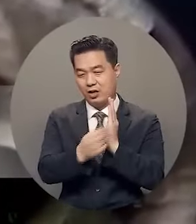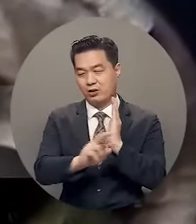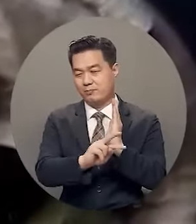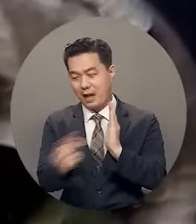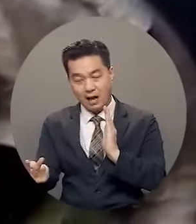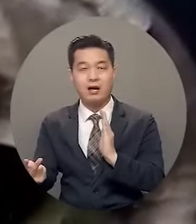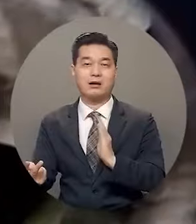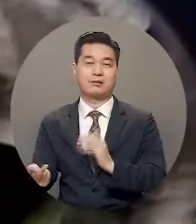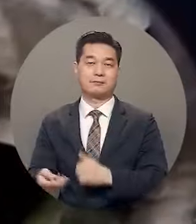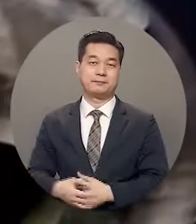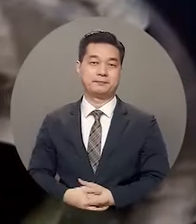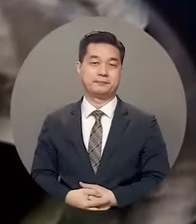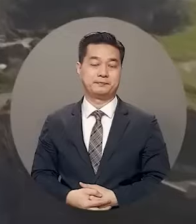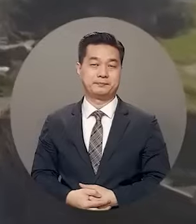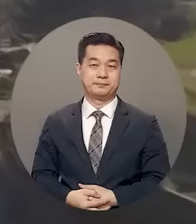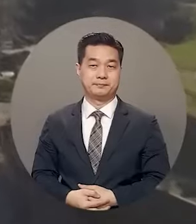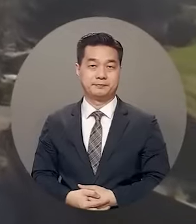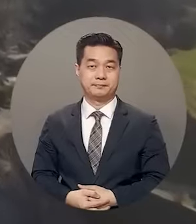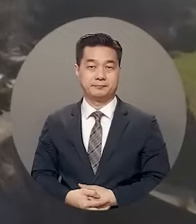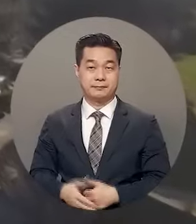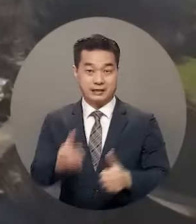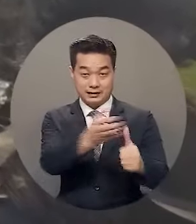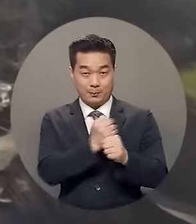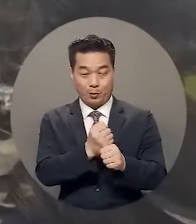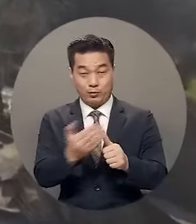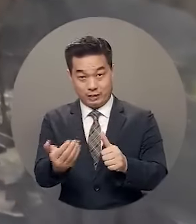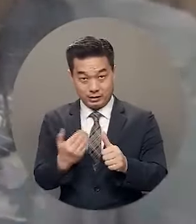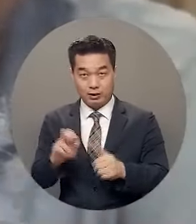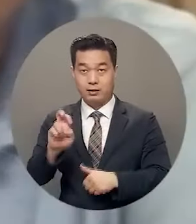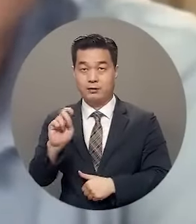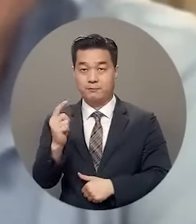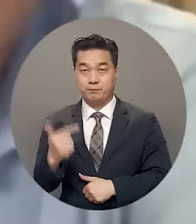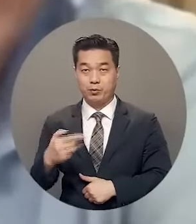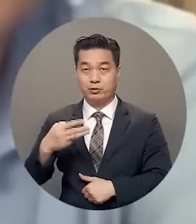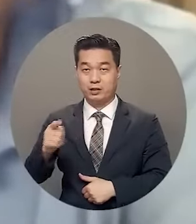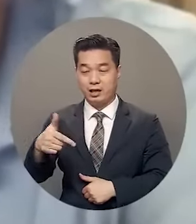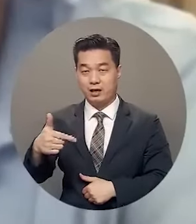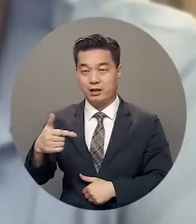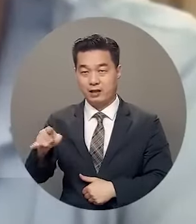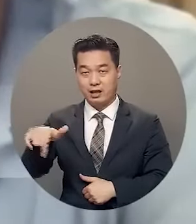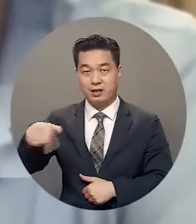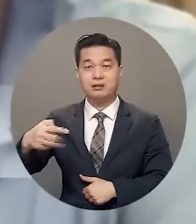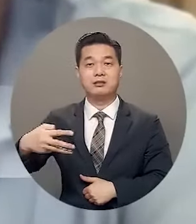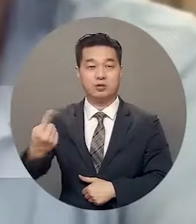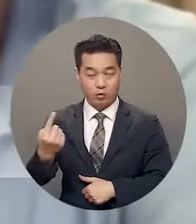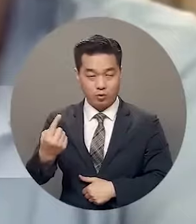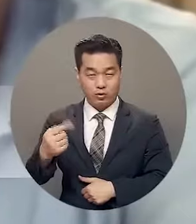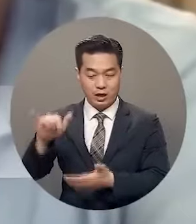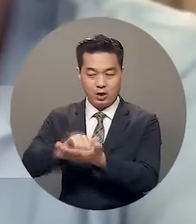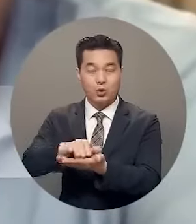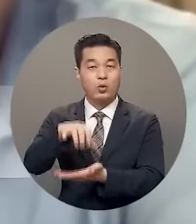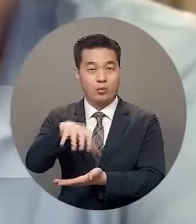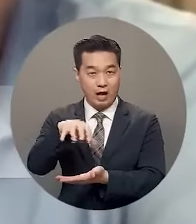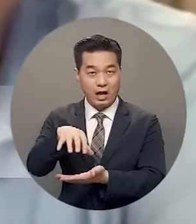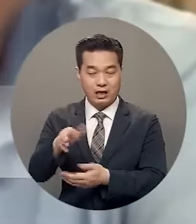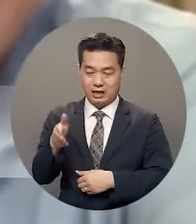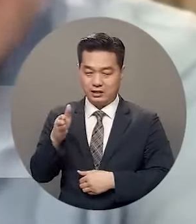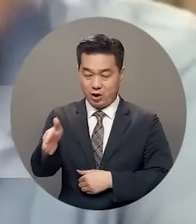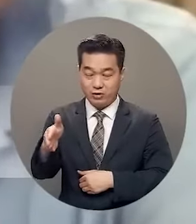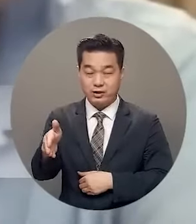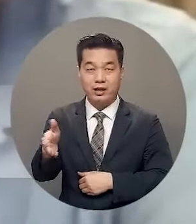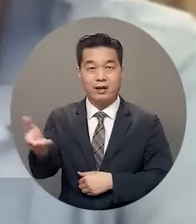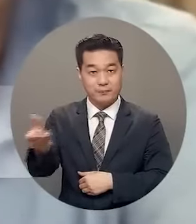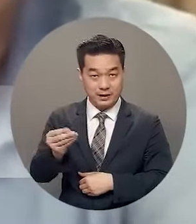것으로 알려졌습니다. 체포되기 직전 몬테네그로 공항에는 권 대표가 도피를 위해 동원한 전세기가 대기